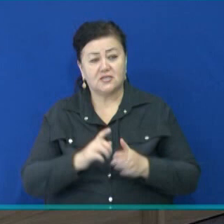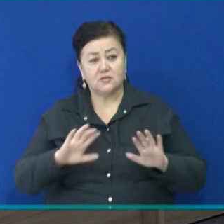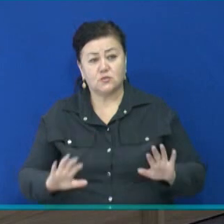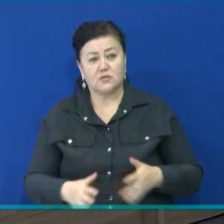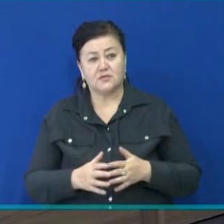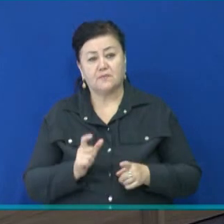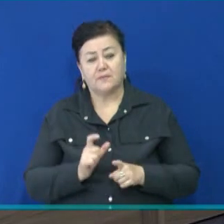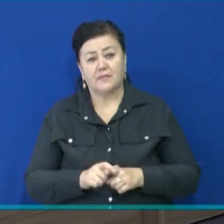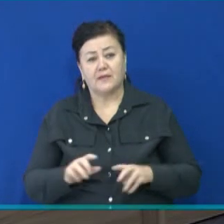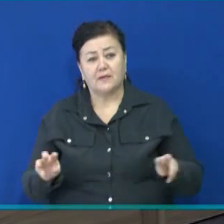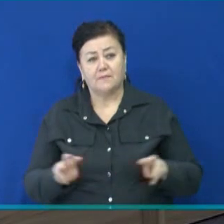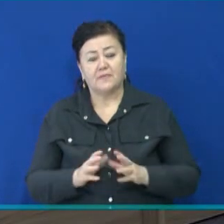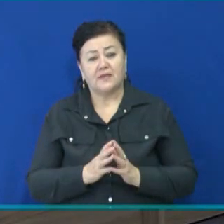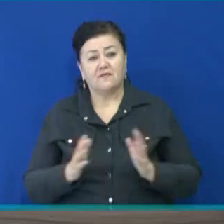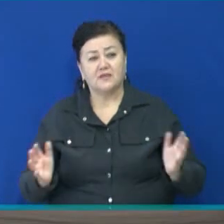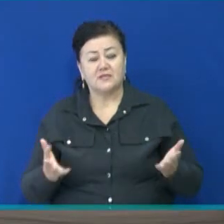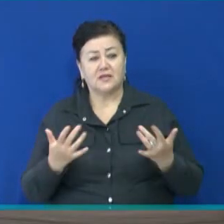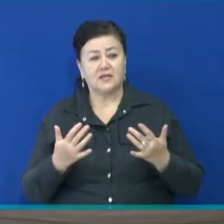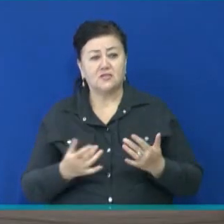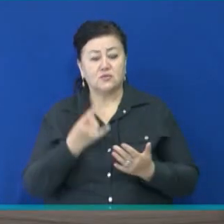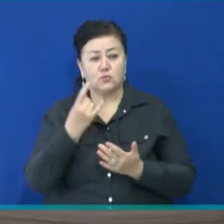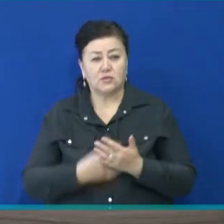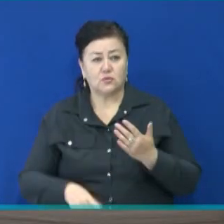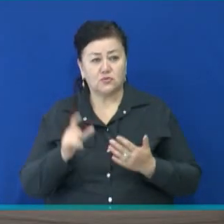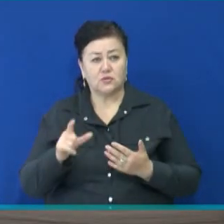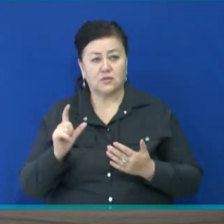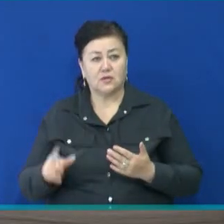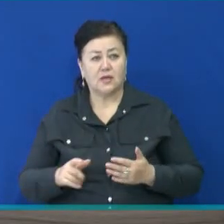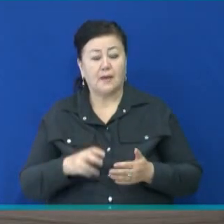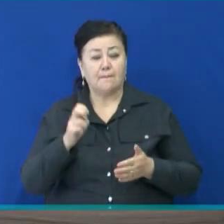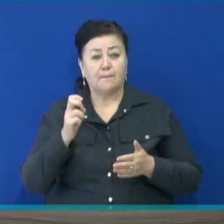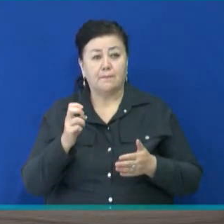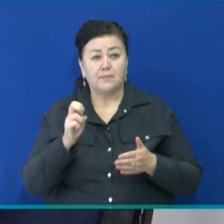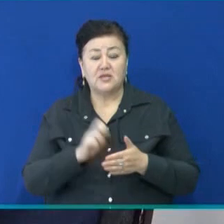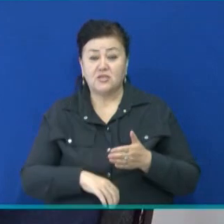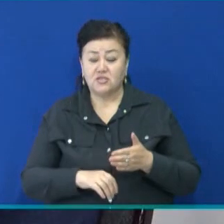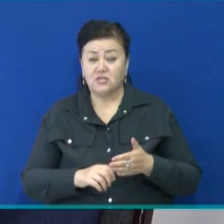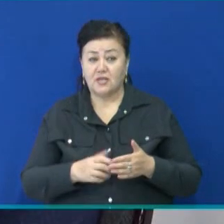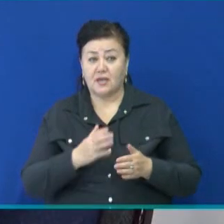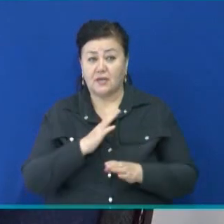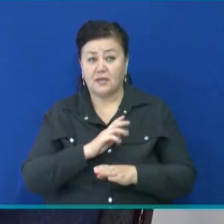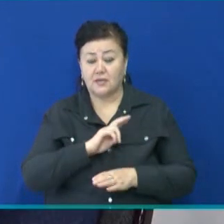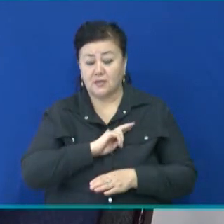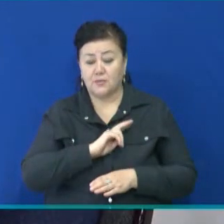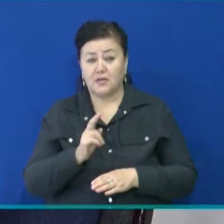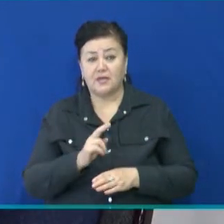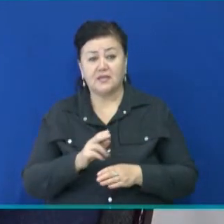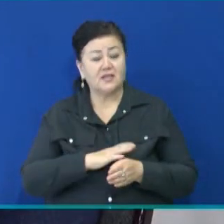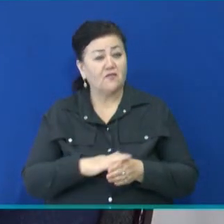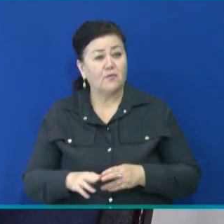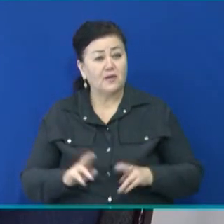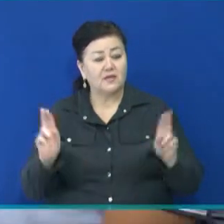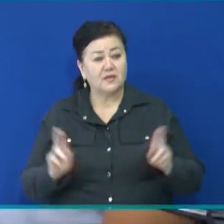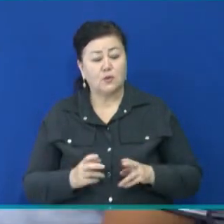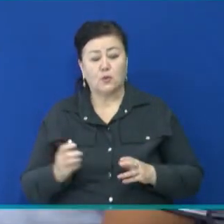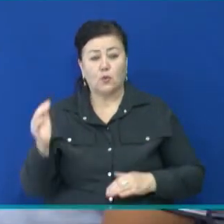словам министра, в стране выросло число утонувших граждан. Чаще всего причиной гибели на воде является несоблюдение мер безопасности, купание в